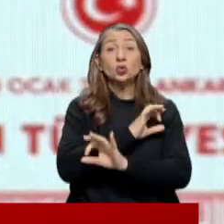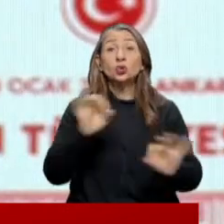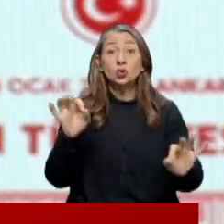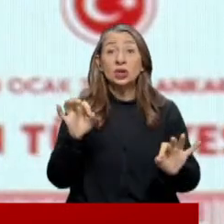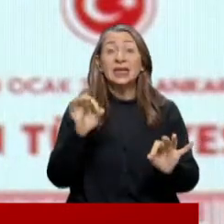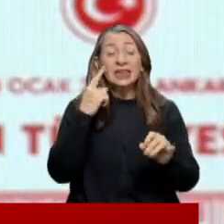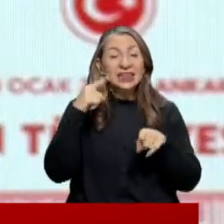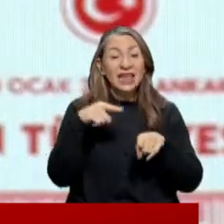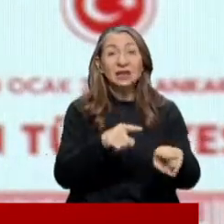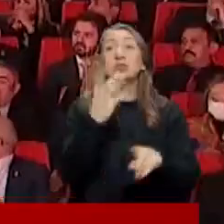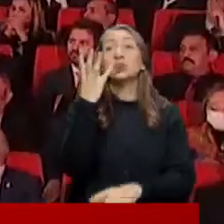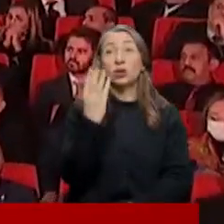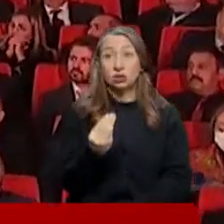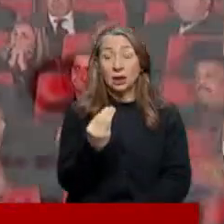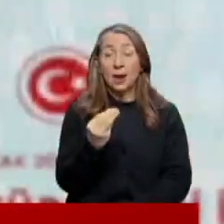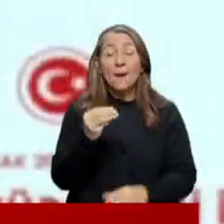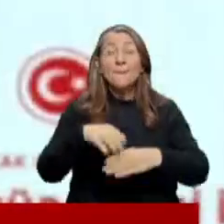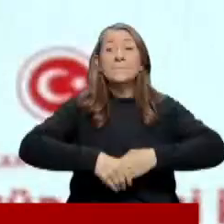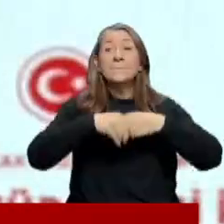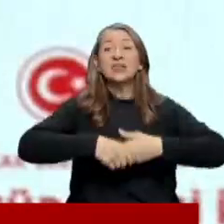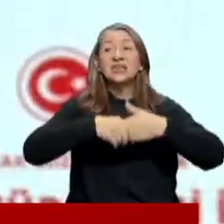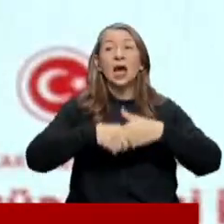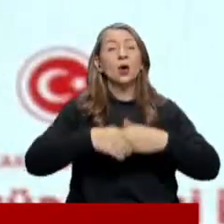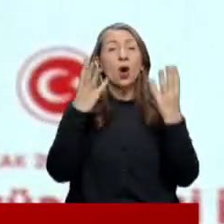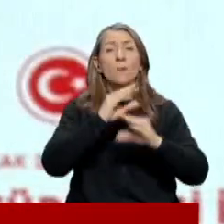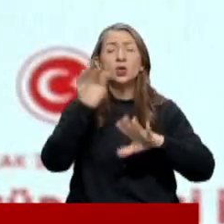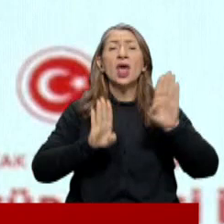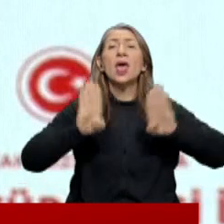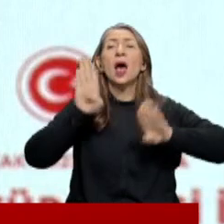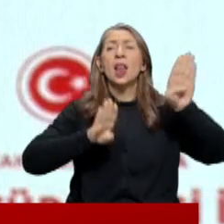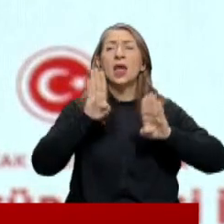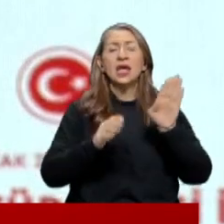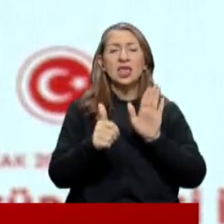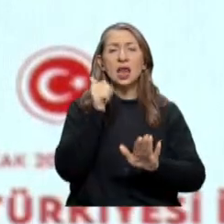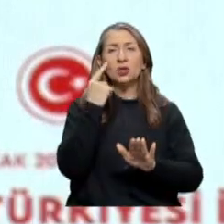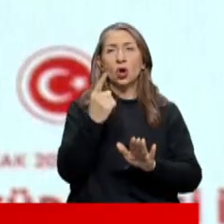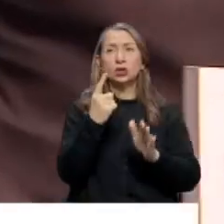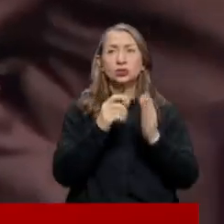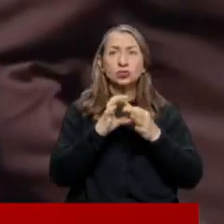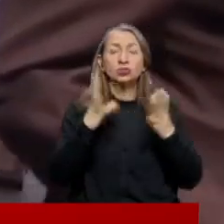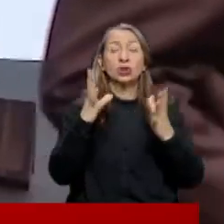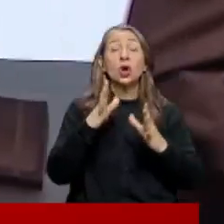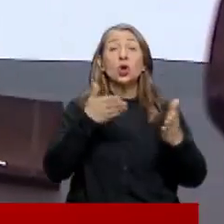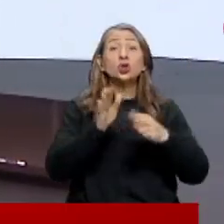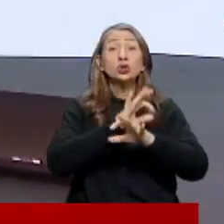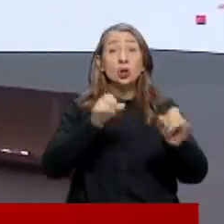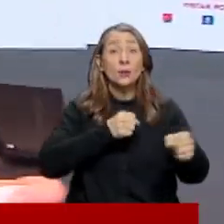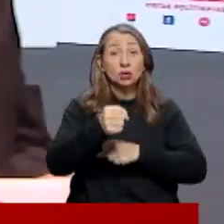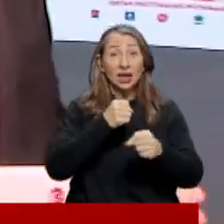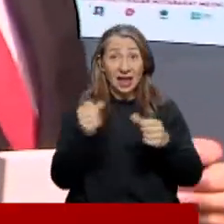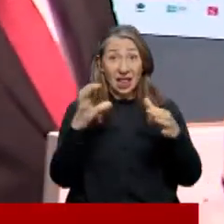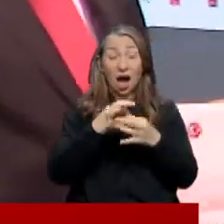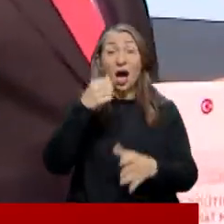hukuksuzlukların takipçisi olacak. Pazarlık usulüyle yapılmış tüm ihaleleri geriye doğru tahkik edeceğiz. Yolsuzlukla mücadeleyle